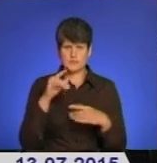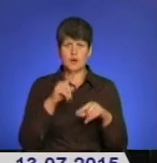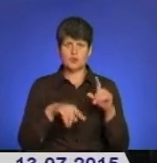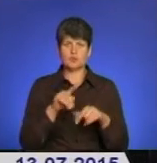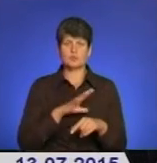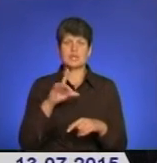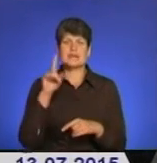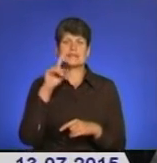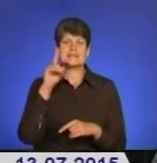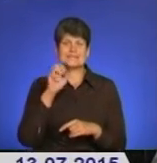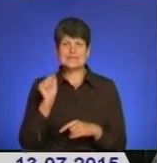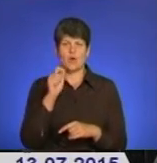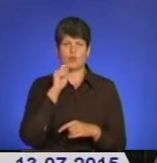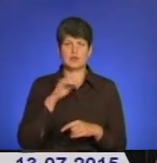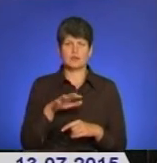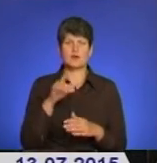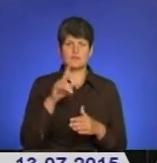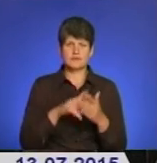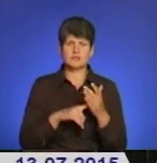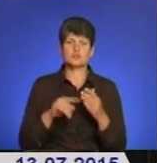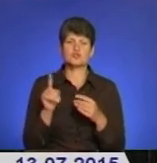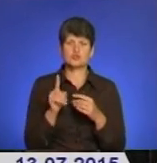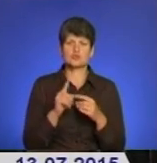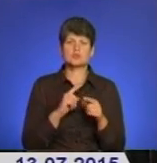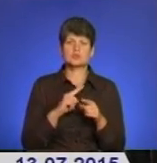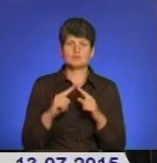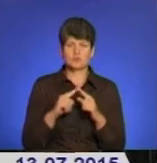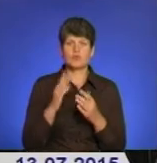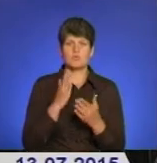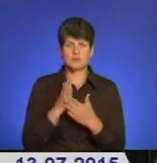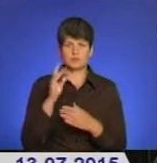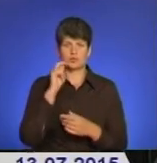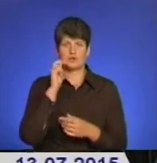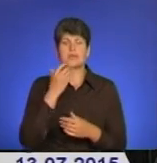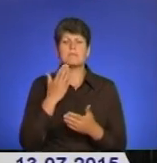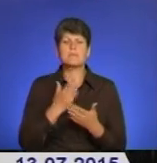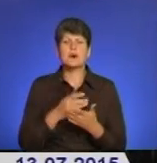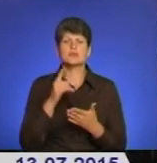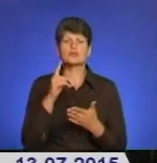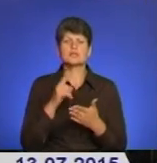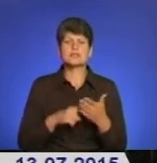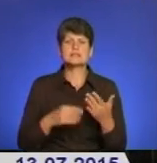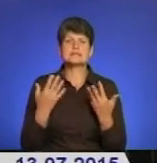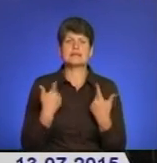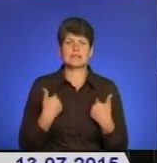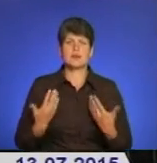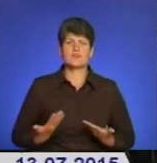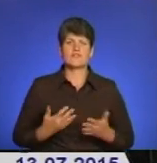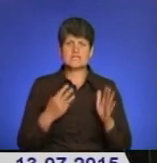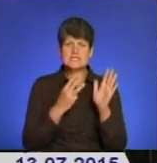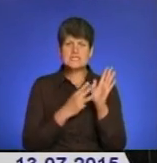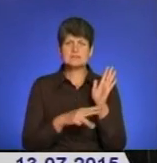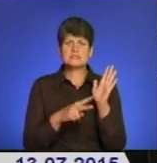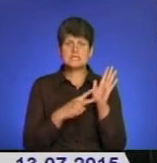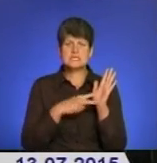За Україну, так. Але вірите, що невдовзі ми таки матимемо Україну? Я маю надію, все, що я кілька прожила,